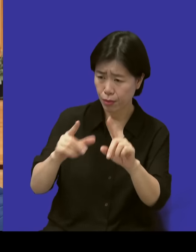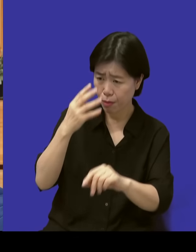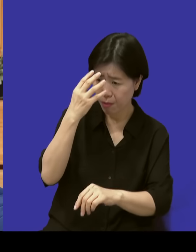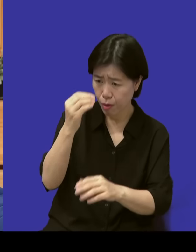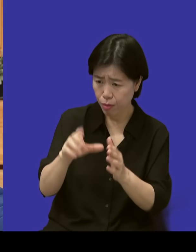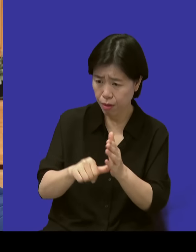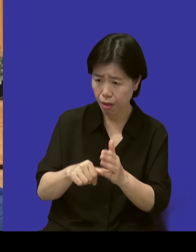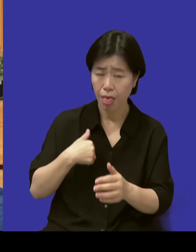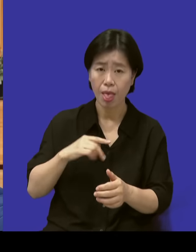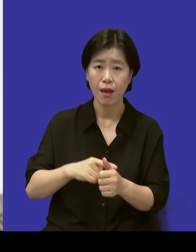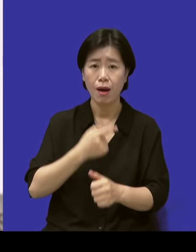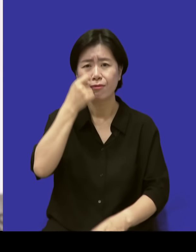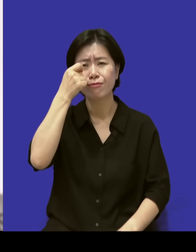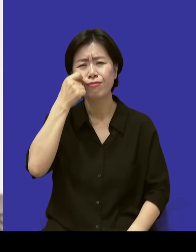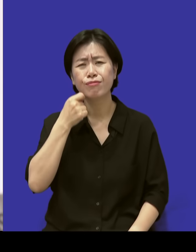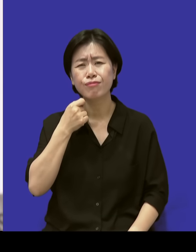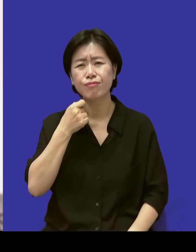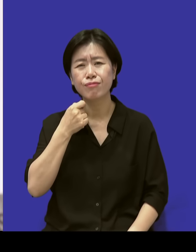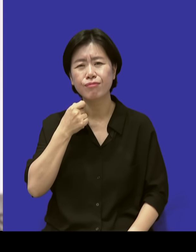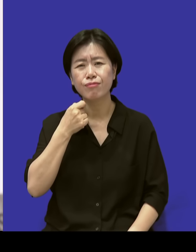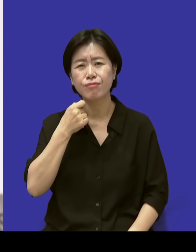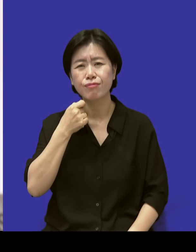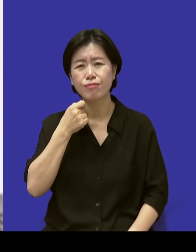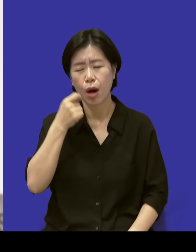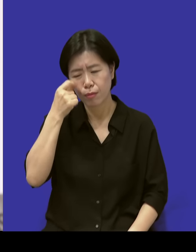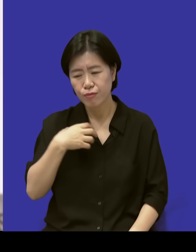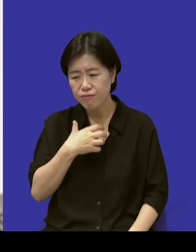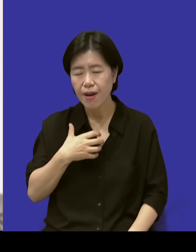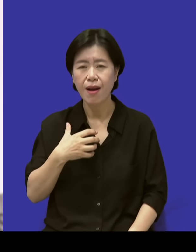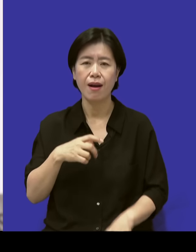거예요. 되게 애통하는 마음이 생기고. 예.